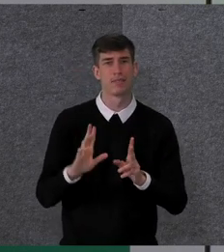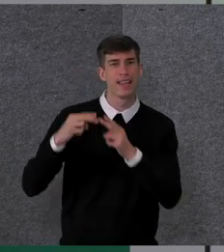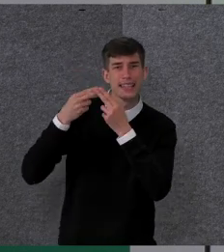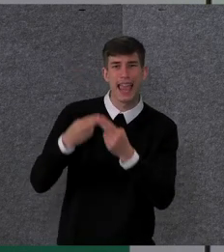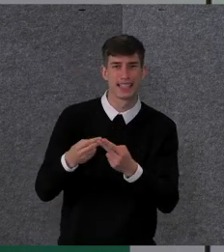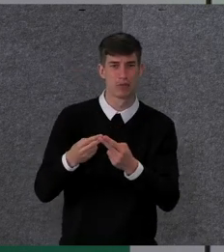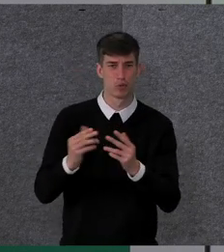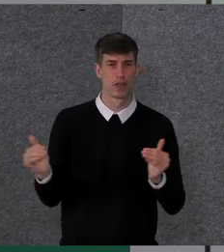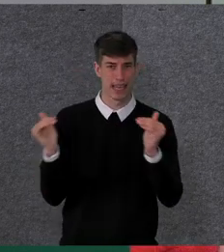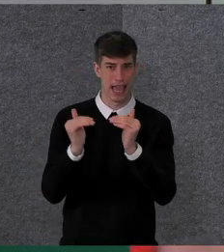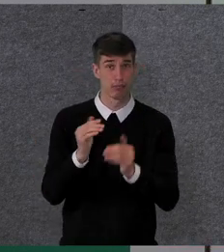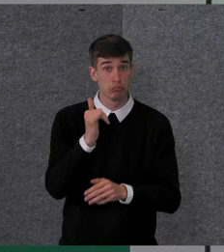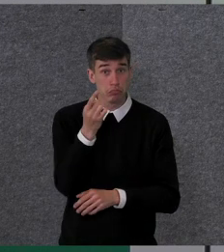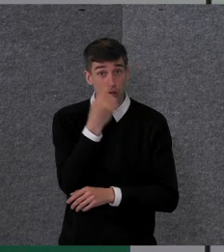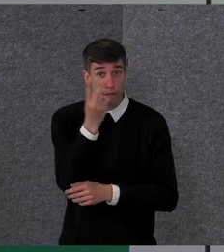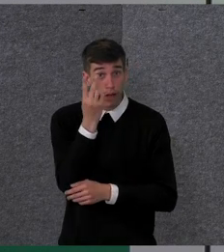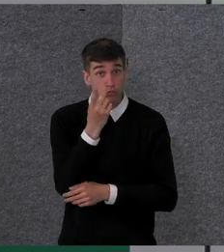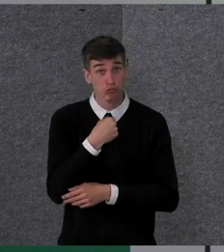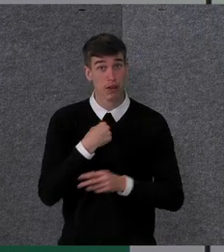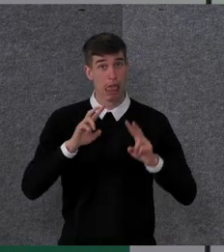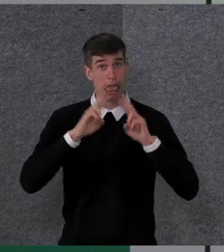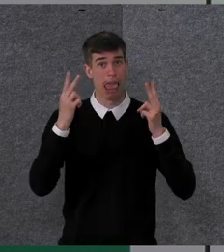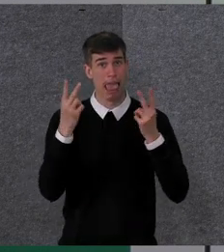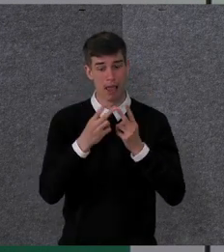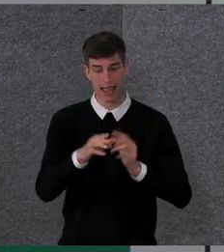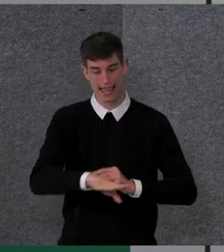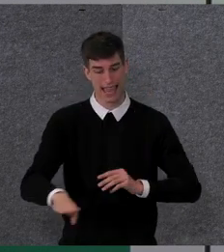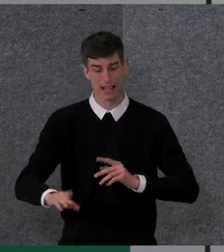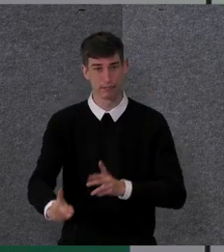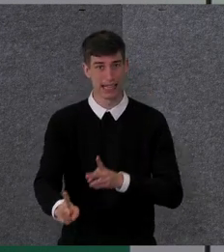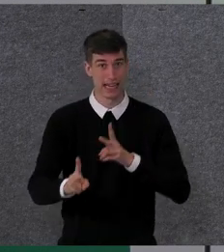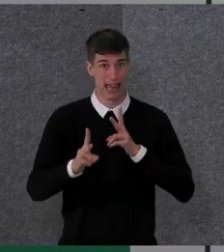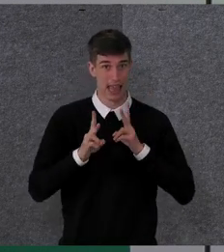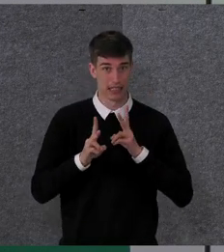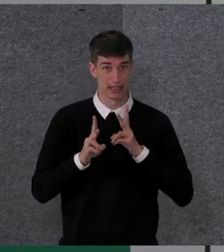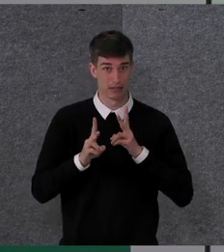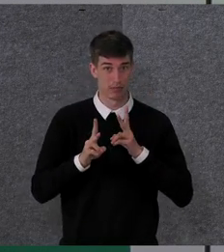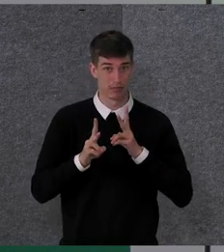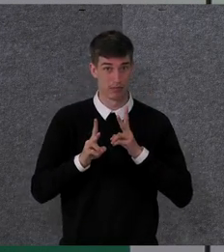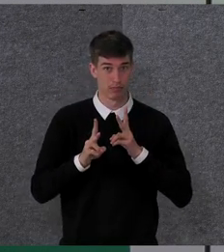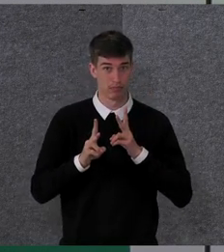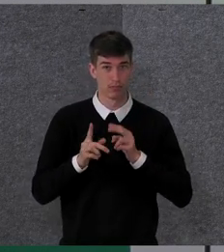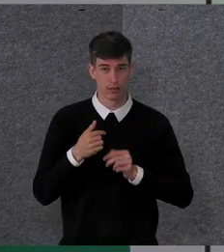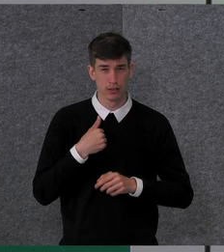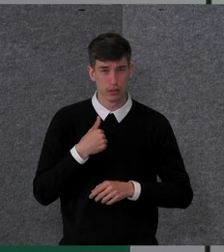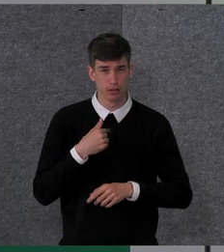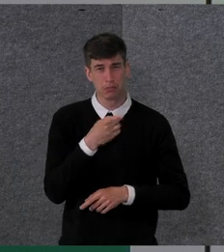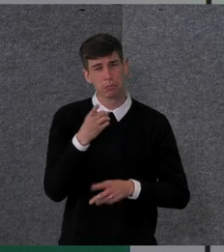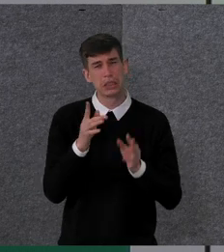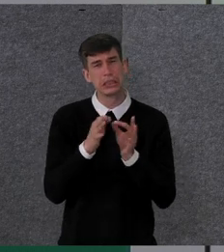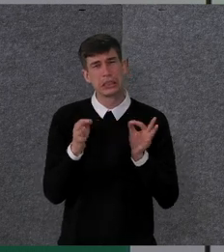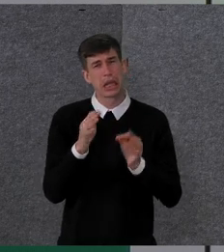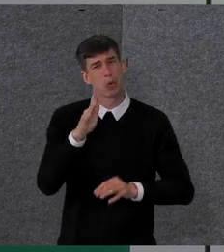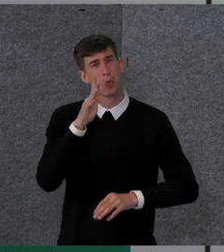Generationen. Ja, wir haben die Erde von unseren Kindern nur geborgt. Und ich bin mir sicher, ihr denkt bei diesem